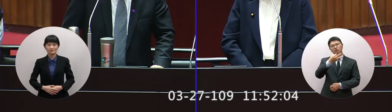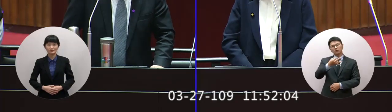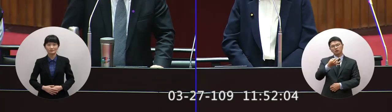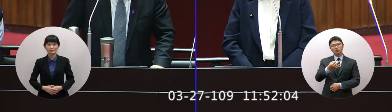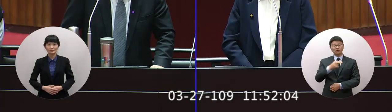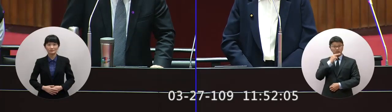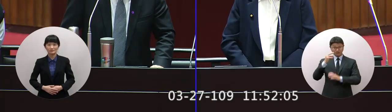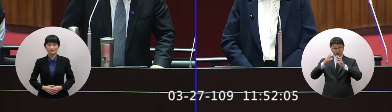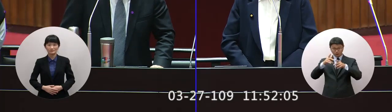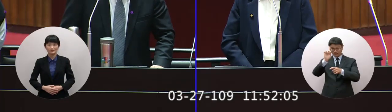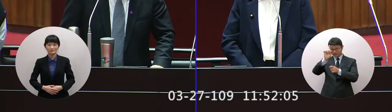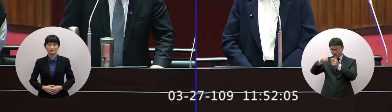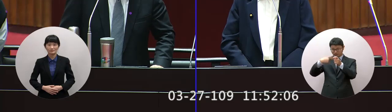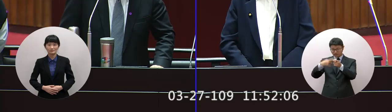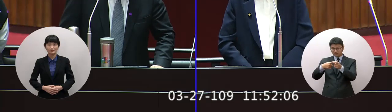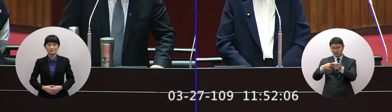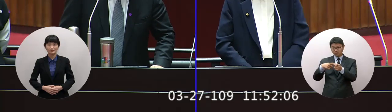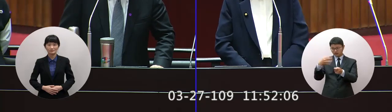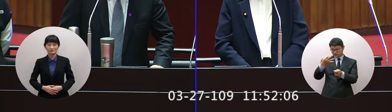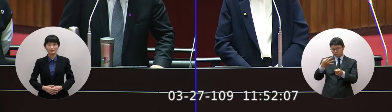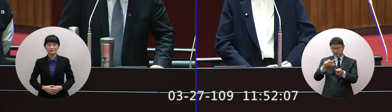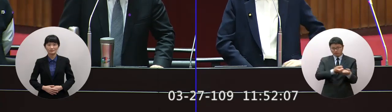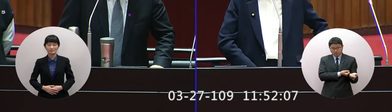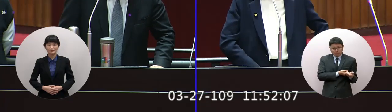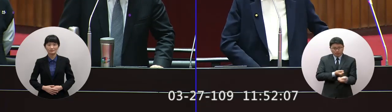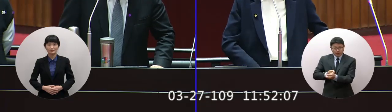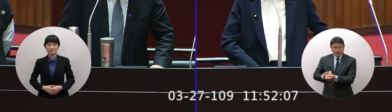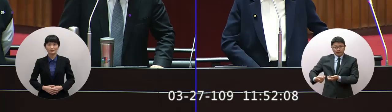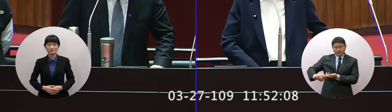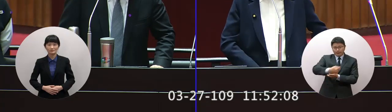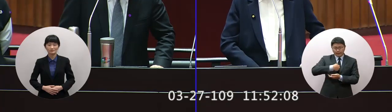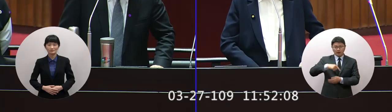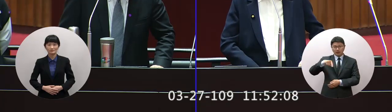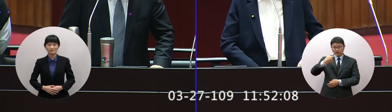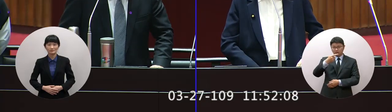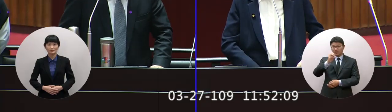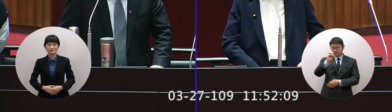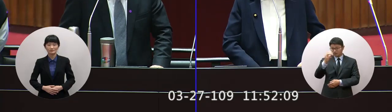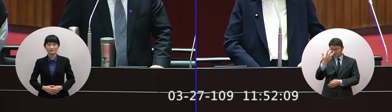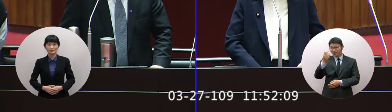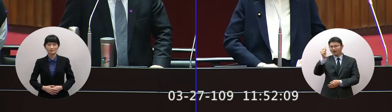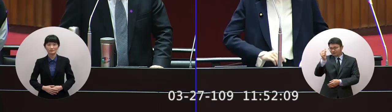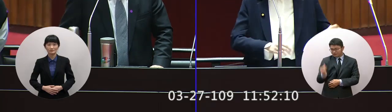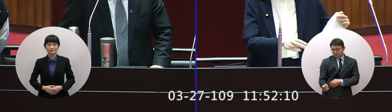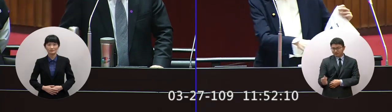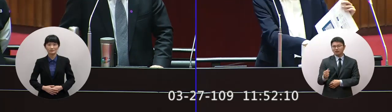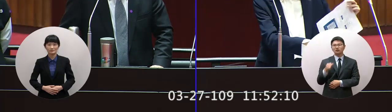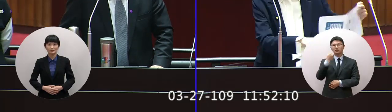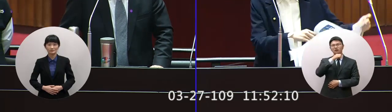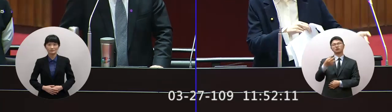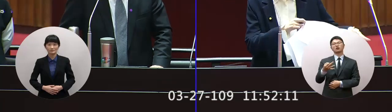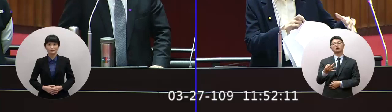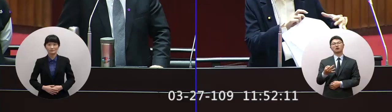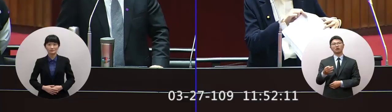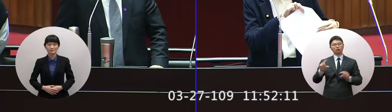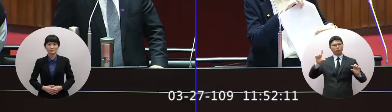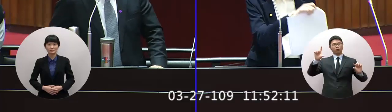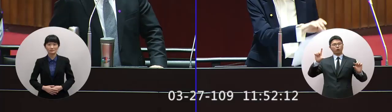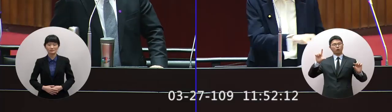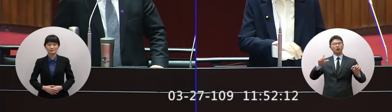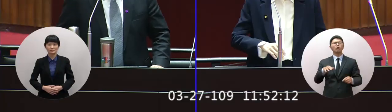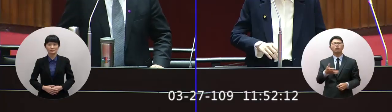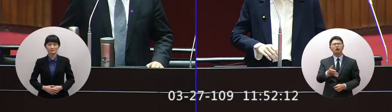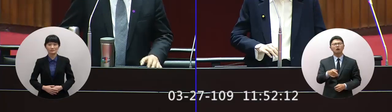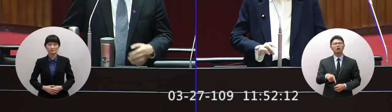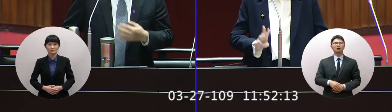国光一年就募集了108亿新台币的价值。那为什么会这样子呢？